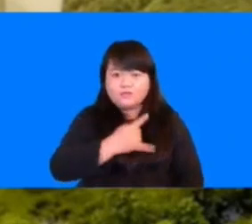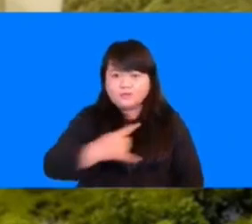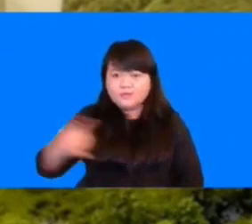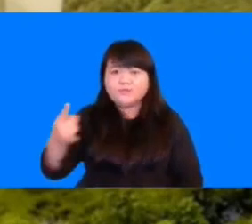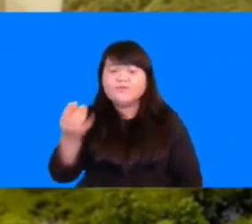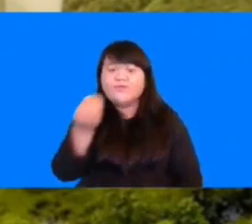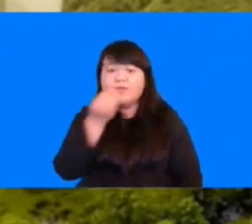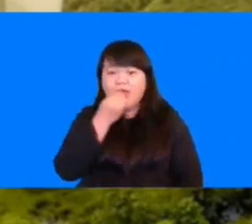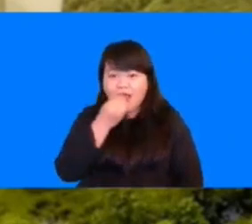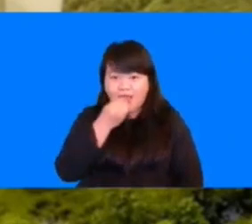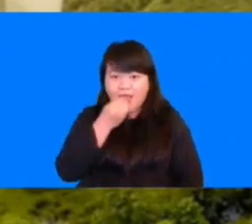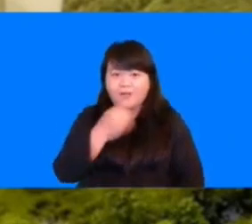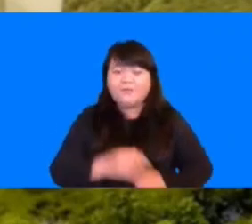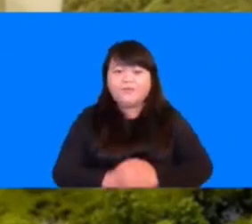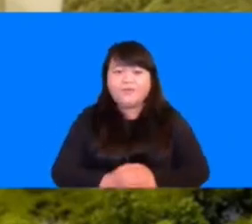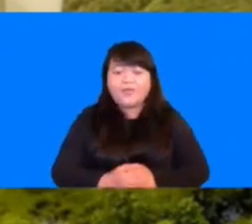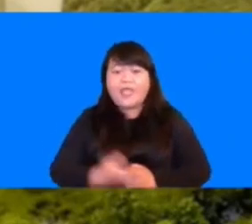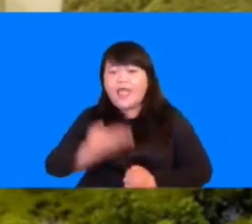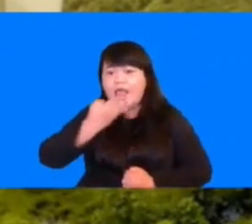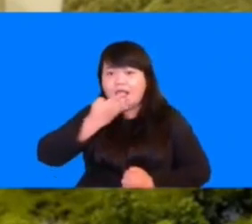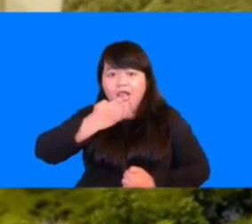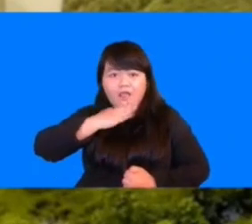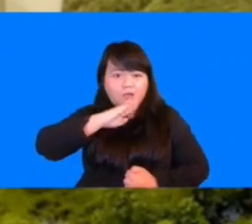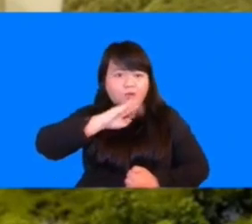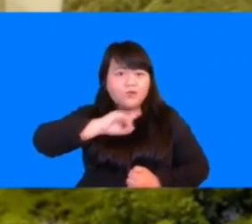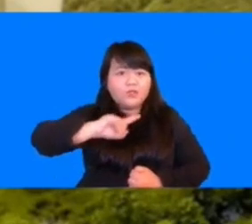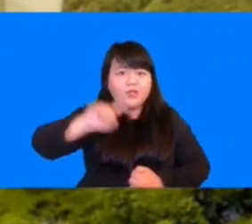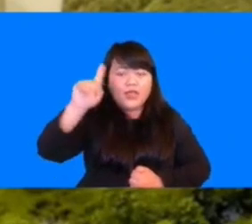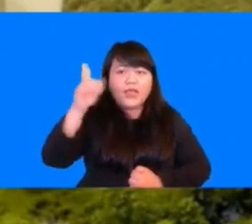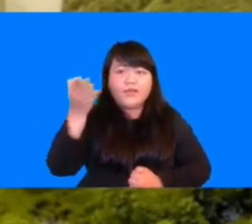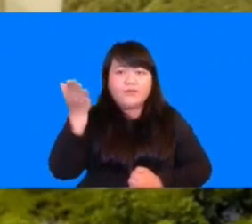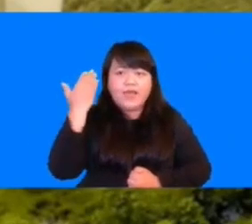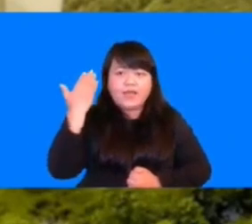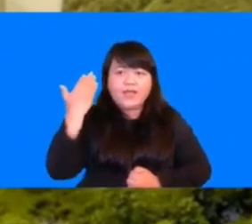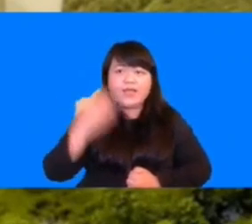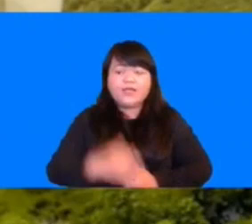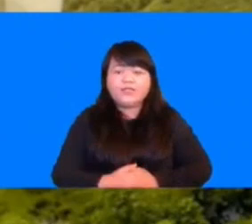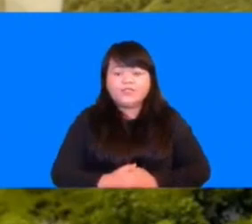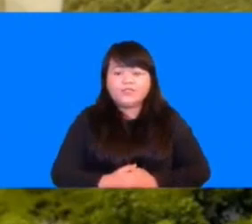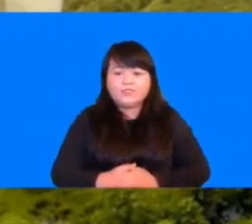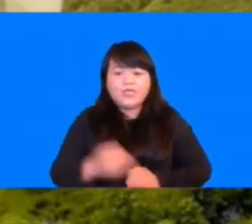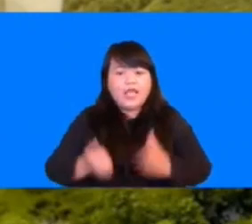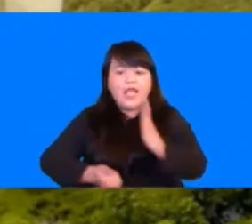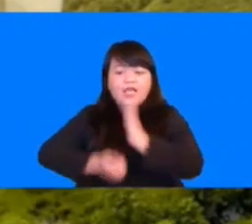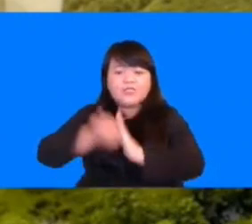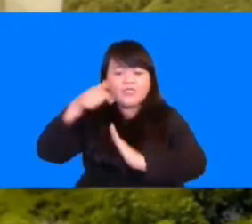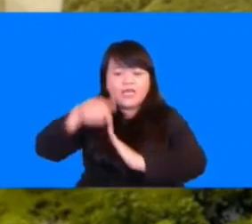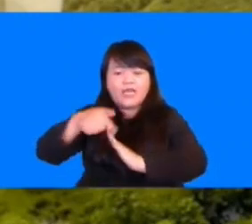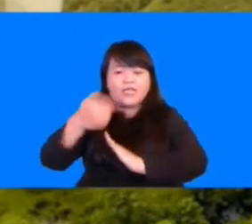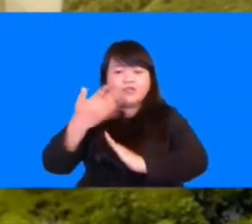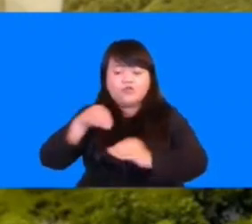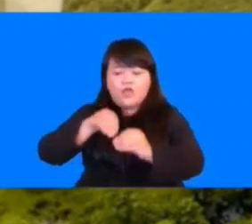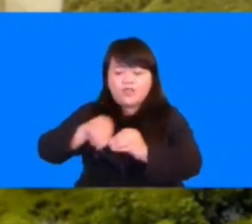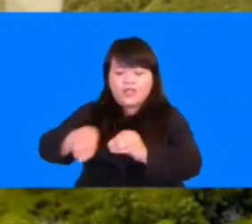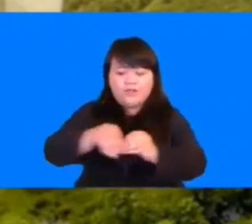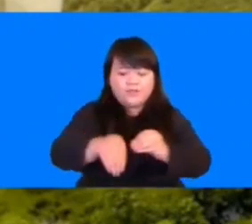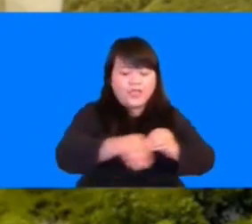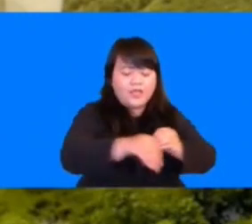pangan. Alhamdulillah kemarin dalam rangka acara ini telah ditanam